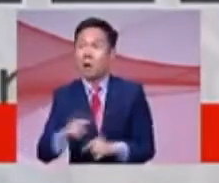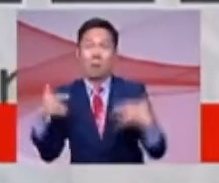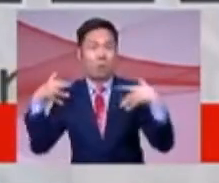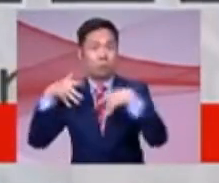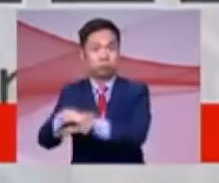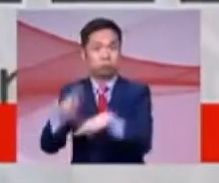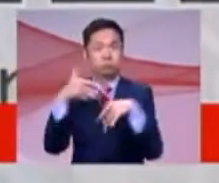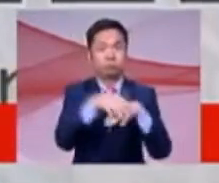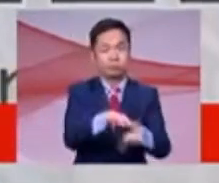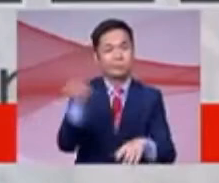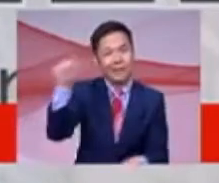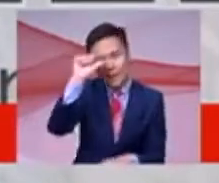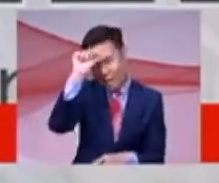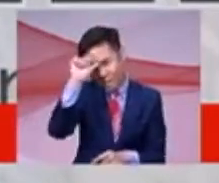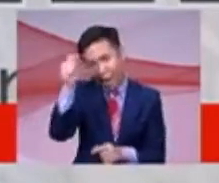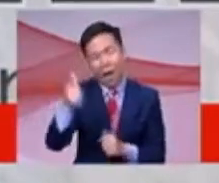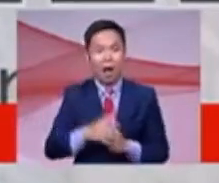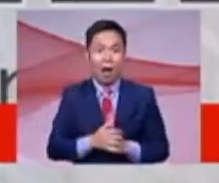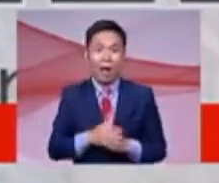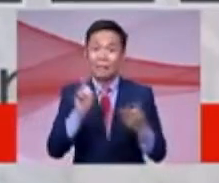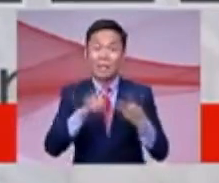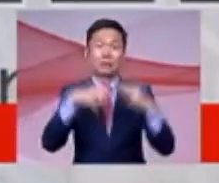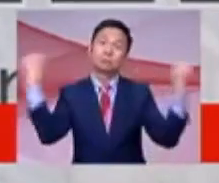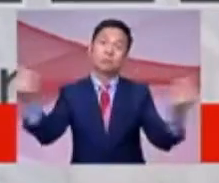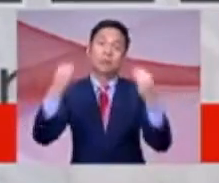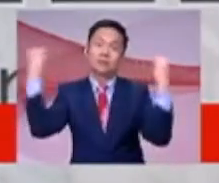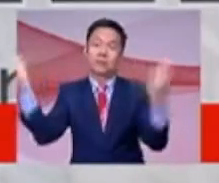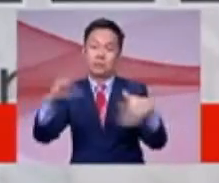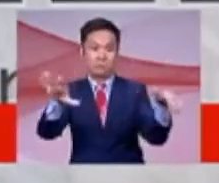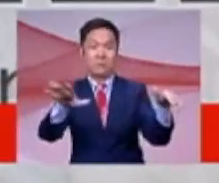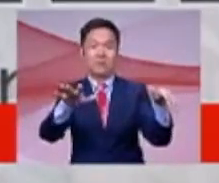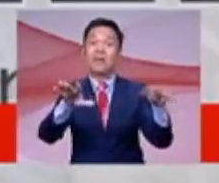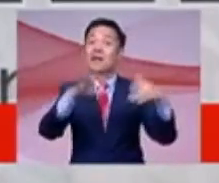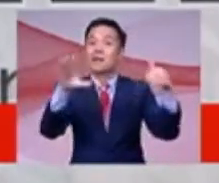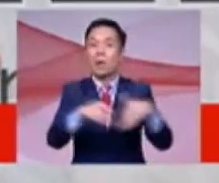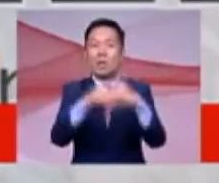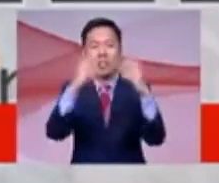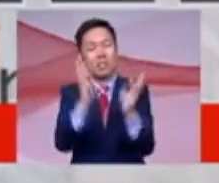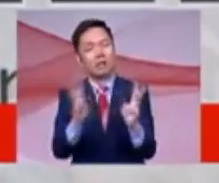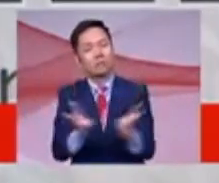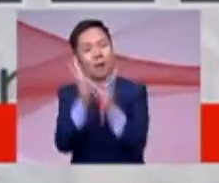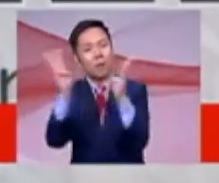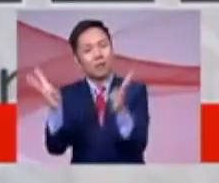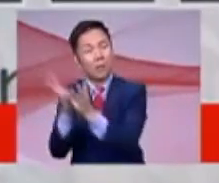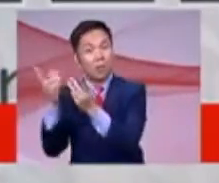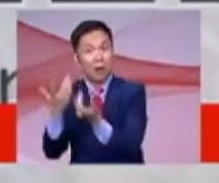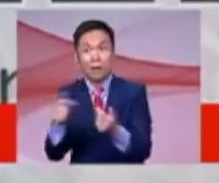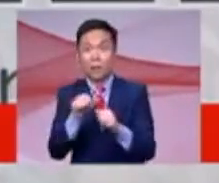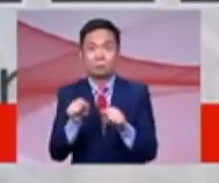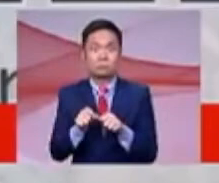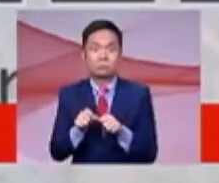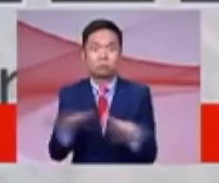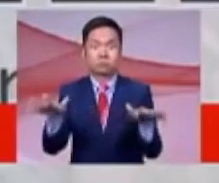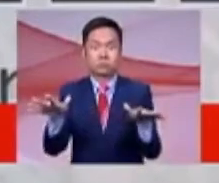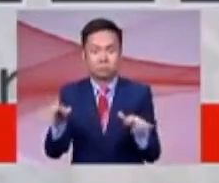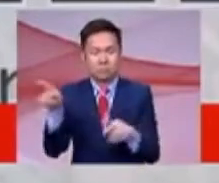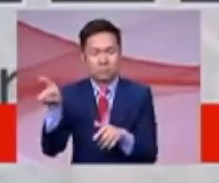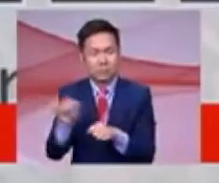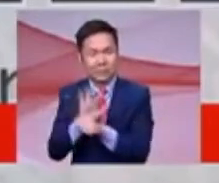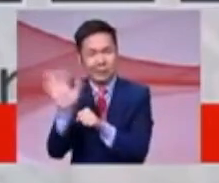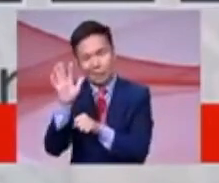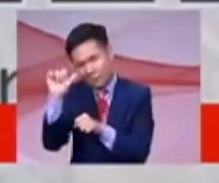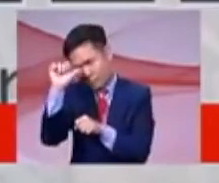sebagainya. Dan juga majlis-majlis perkahwinan dan seterusnya. Jadi jangkitan berlaku. Yang kedua,